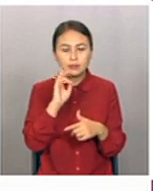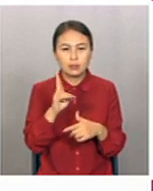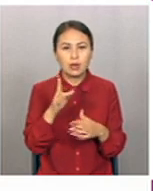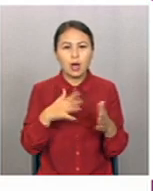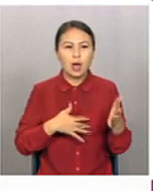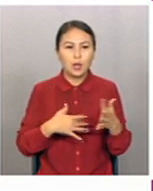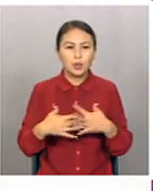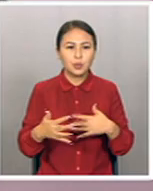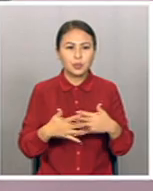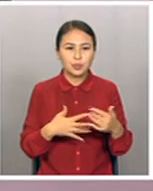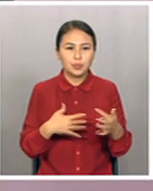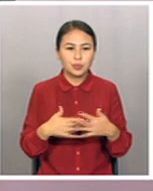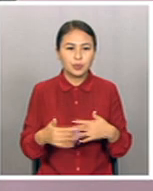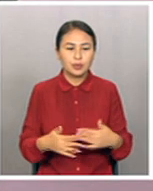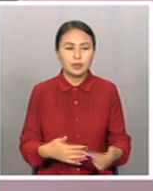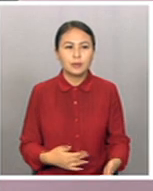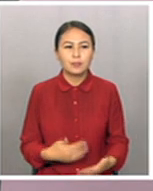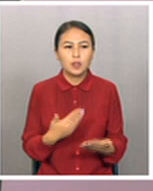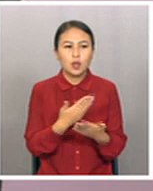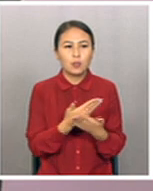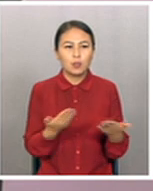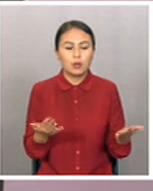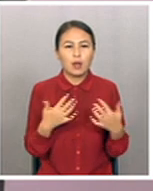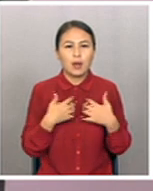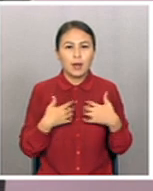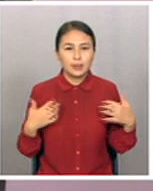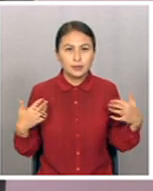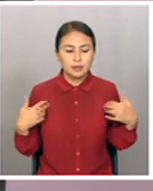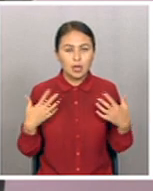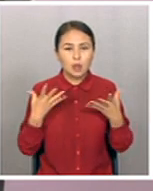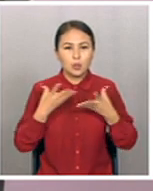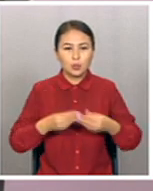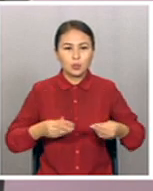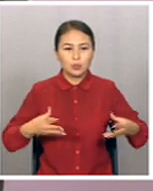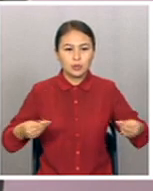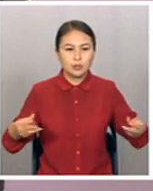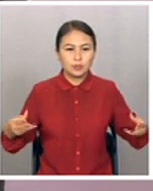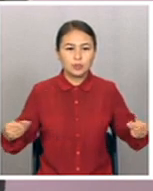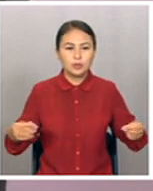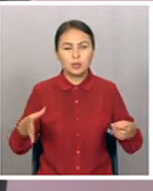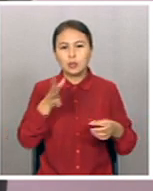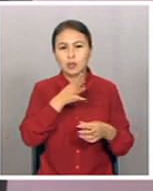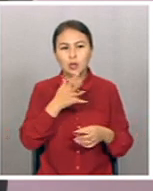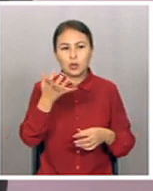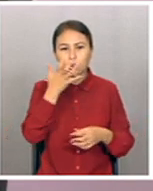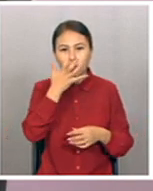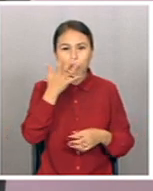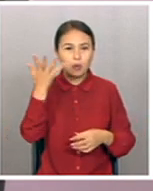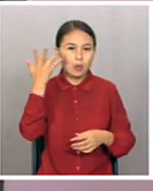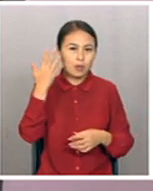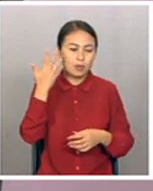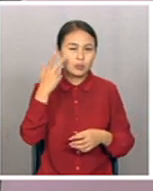аю. Бұл аңдар көктемде күн жылынғанда